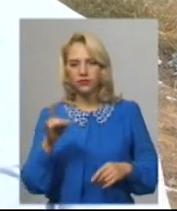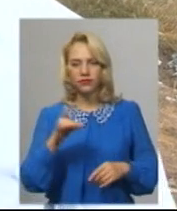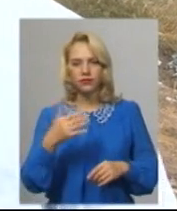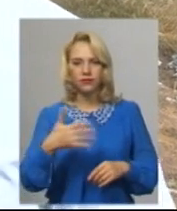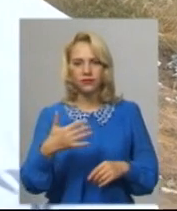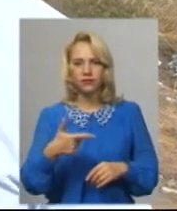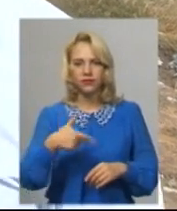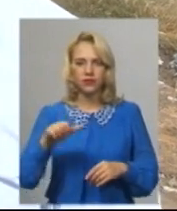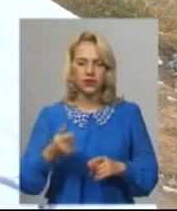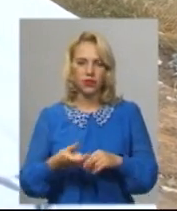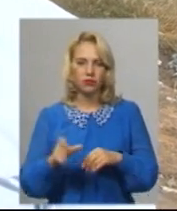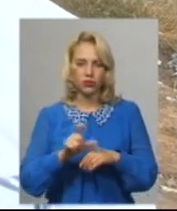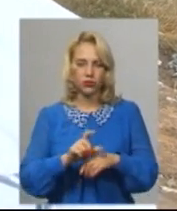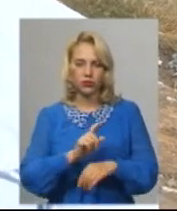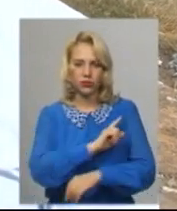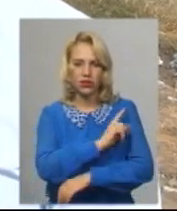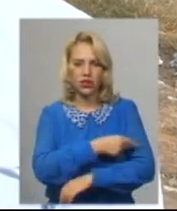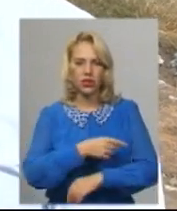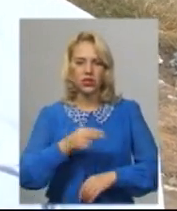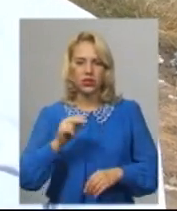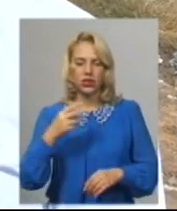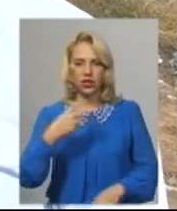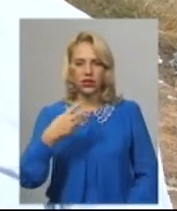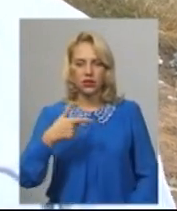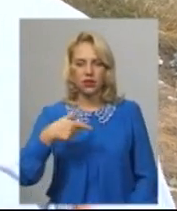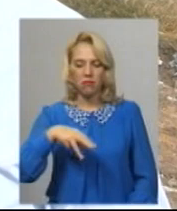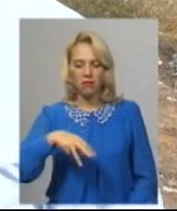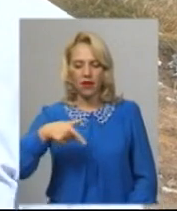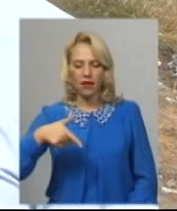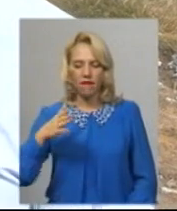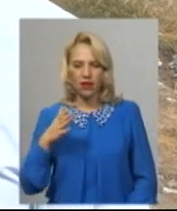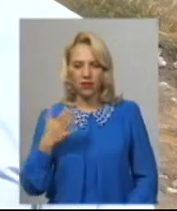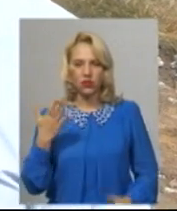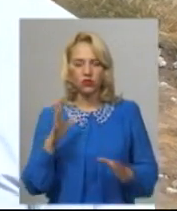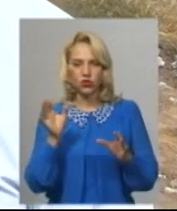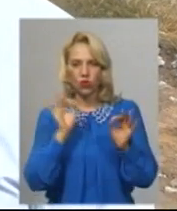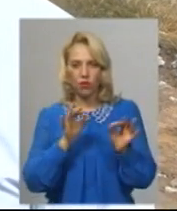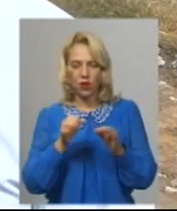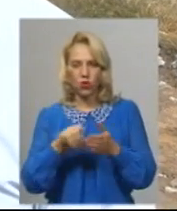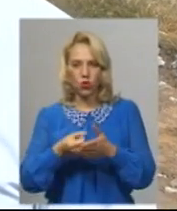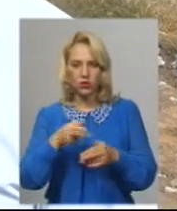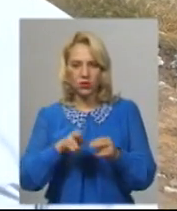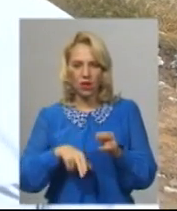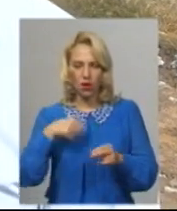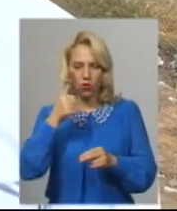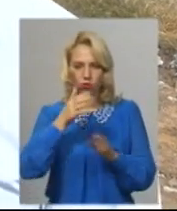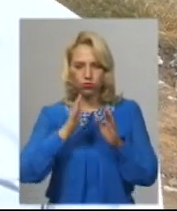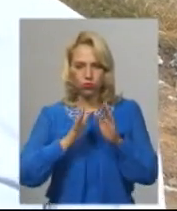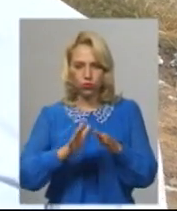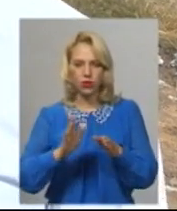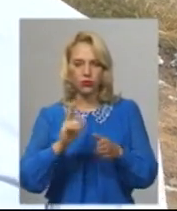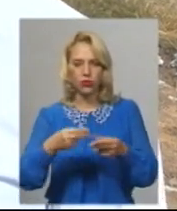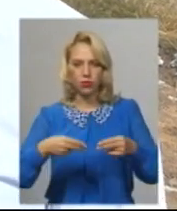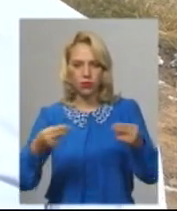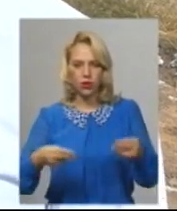гектарів, і набагато потужнішу 30 мегаватт. І якщо все нормально, до кінця року ми вже підпишемо договори